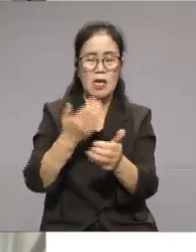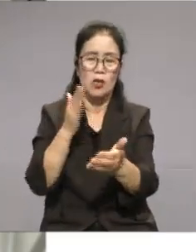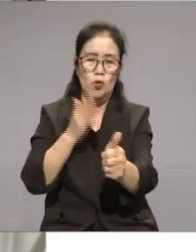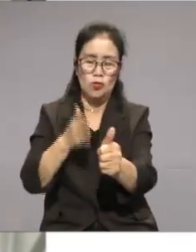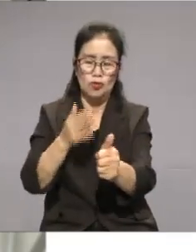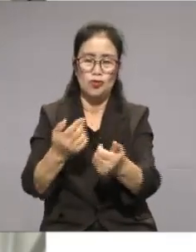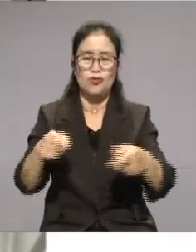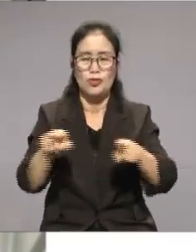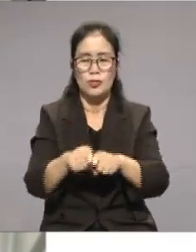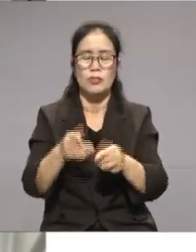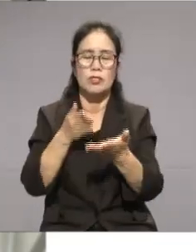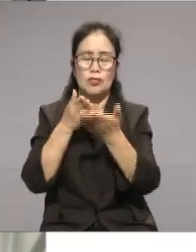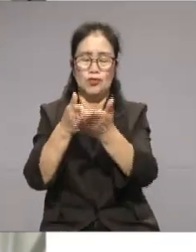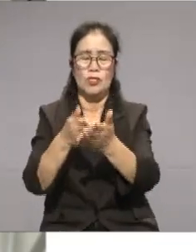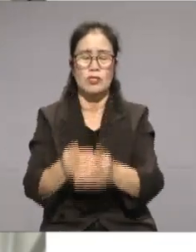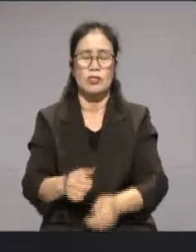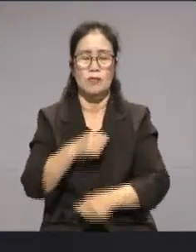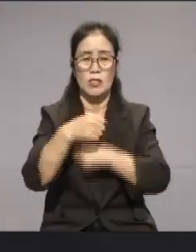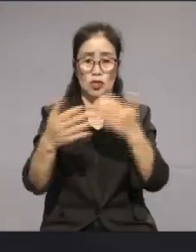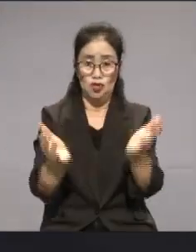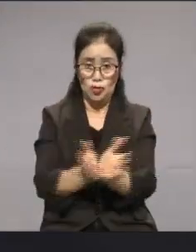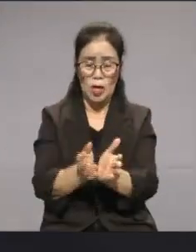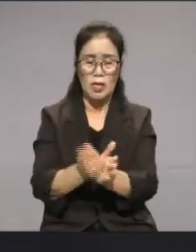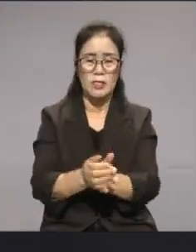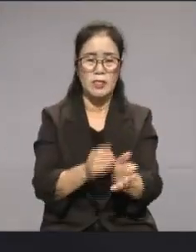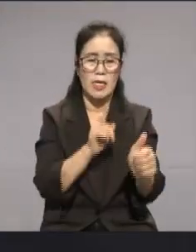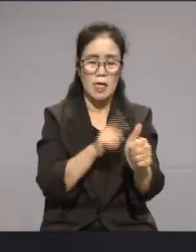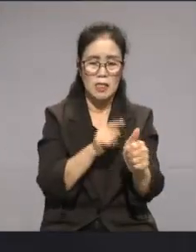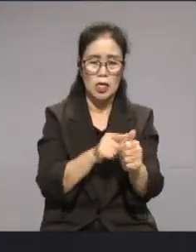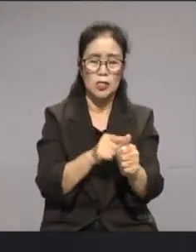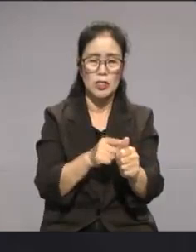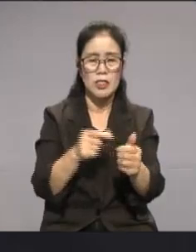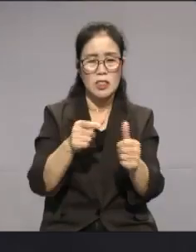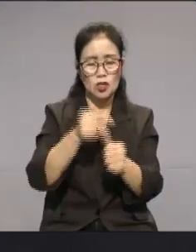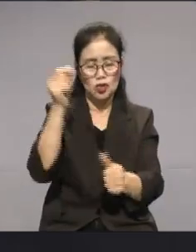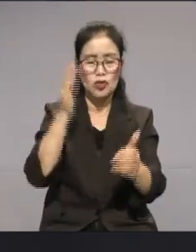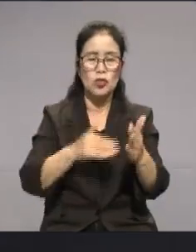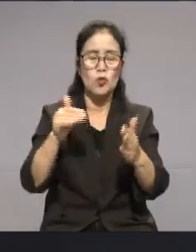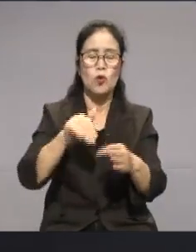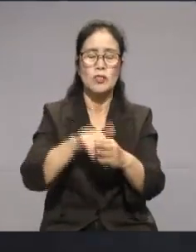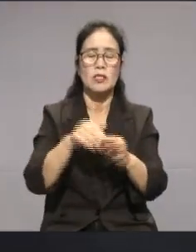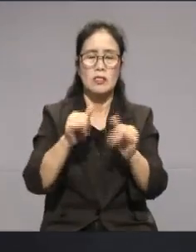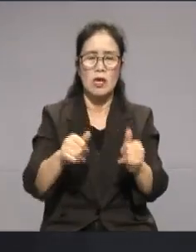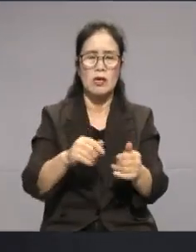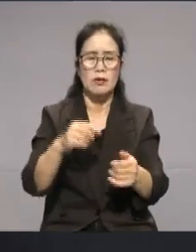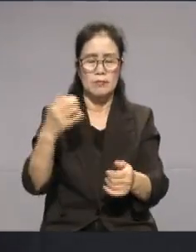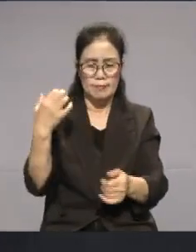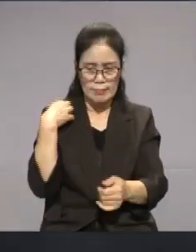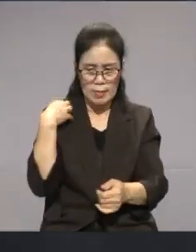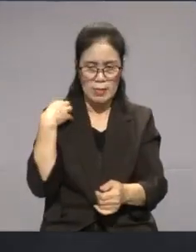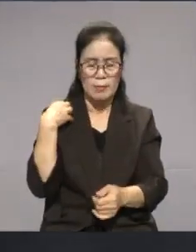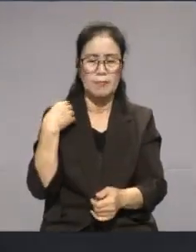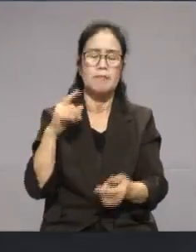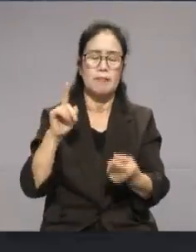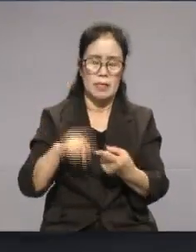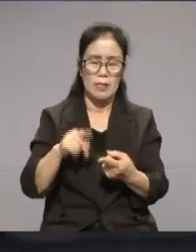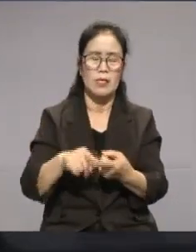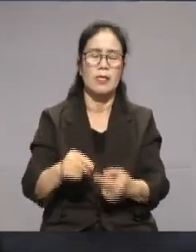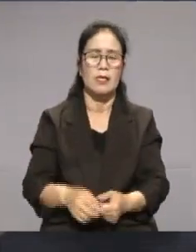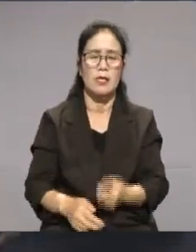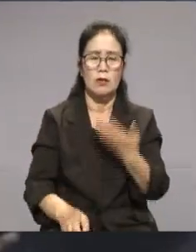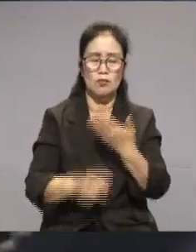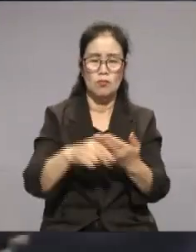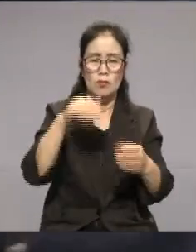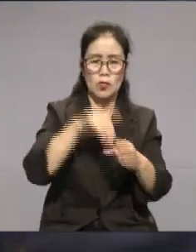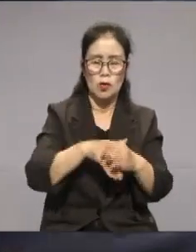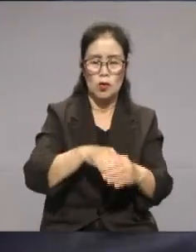함께 제출했습니다 민주당 협의회는 해당 의원은 선출직 공직자로서 마땅한 책임을 져야 할 것이라며 불법